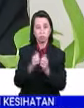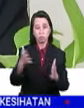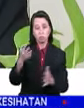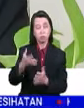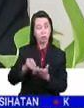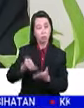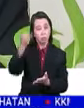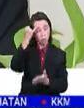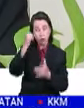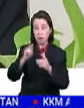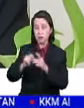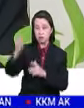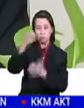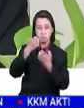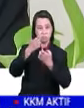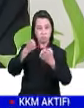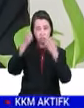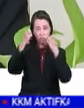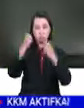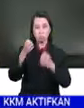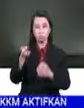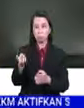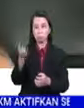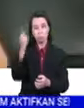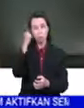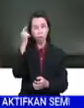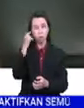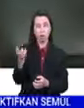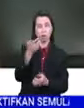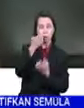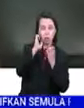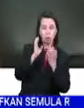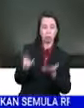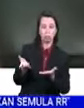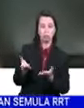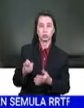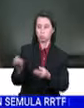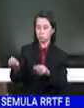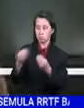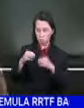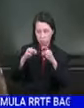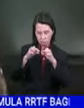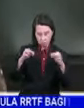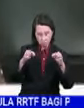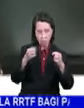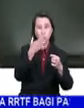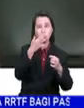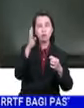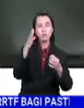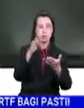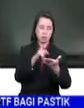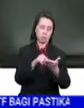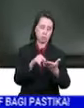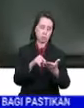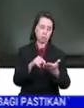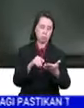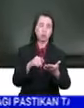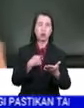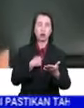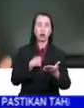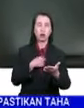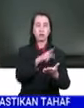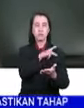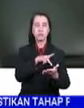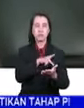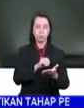yang tinggi untuk menjadikan dia seorang hacker. Dia bagi saya satu link yang minta saya untuk meletakkan